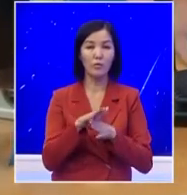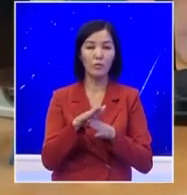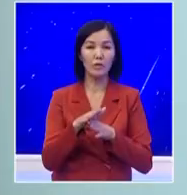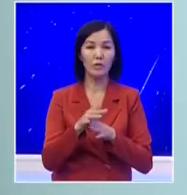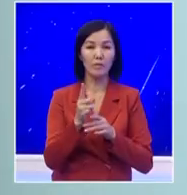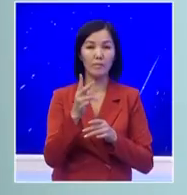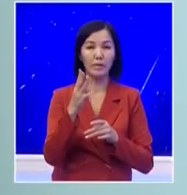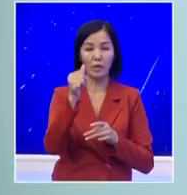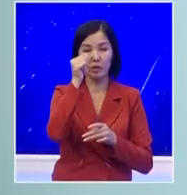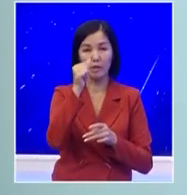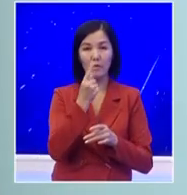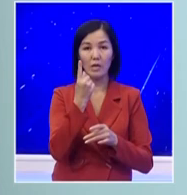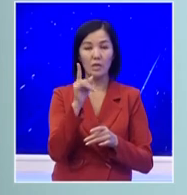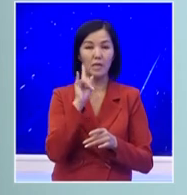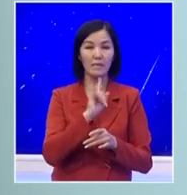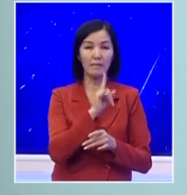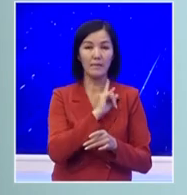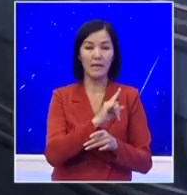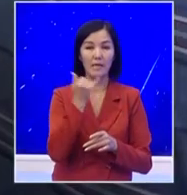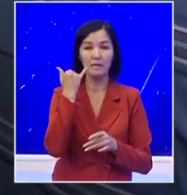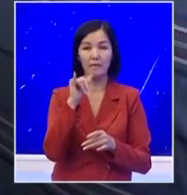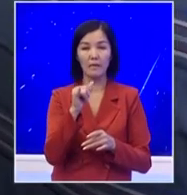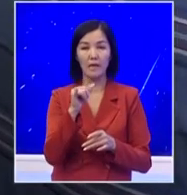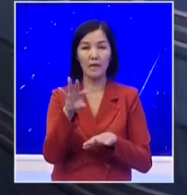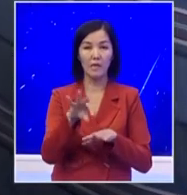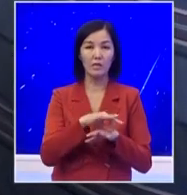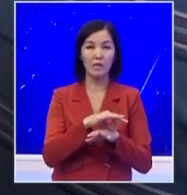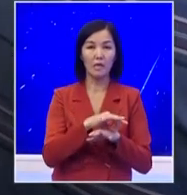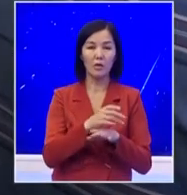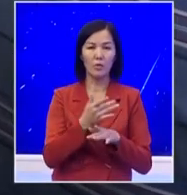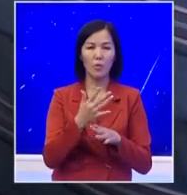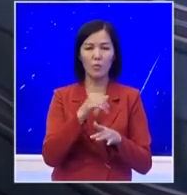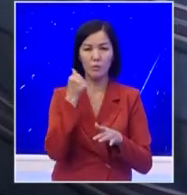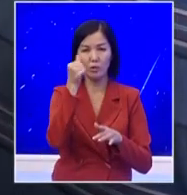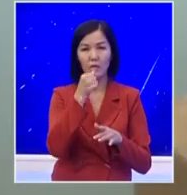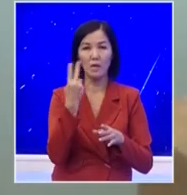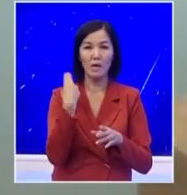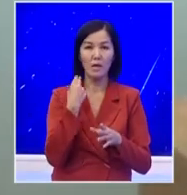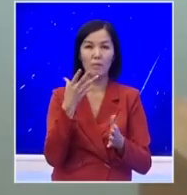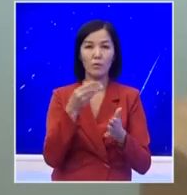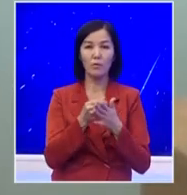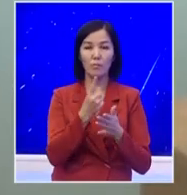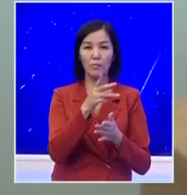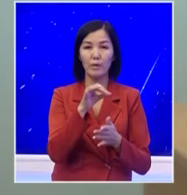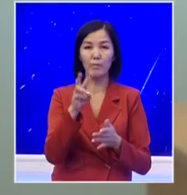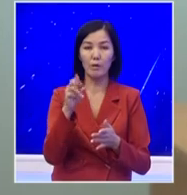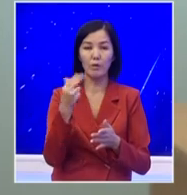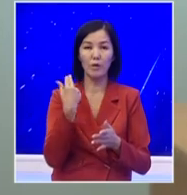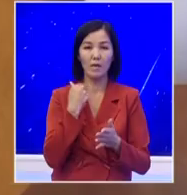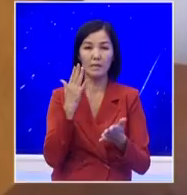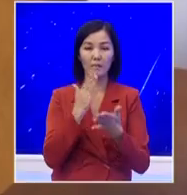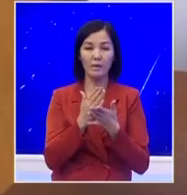осыдан бірнеше ай бұрын жалғыз басты әйел хабарласқан. Жұбайы жылдар бойы алимент төлемей қашып жүрген көрінеді. Берешегі 1 миллион теңгеден